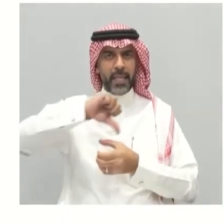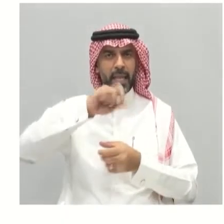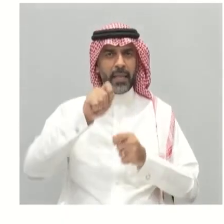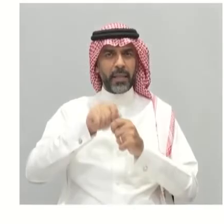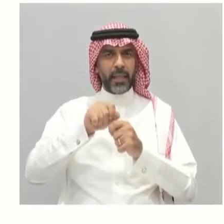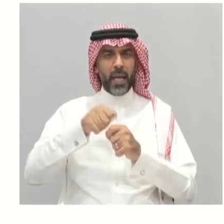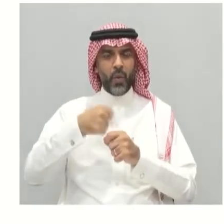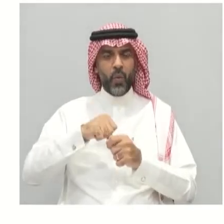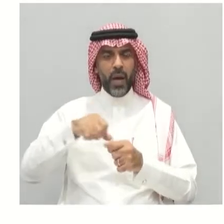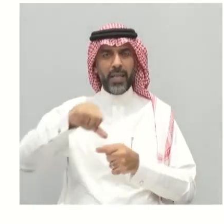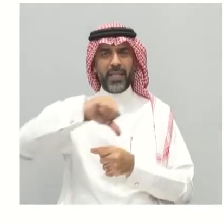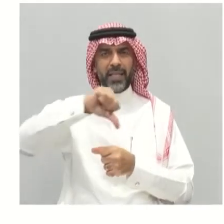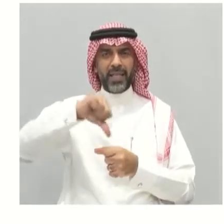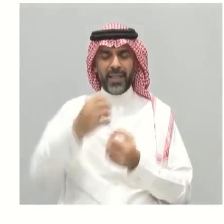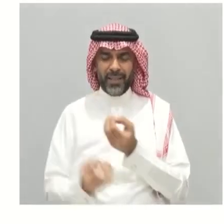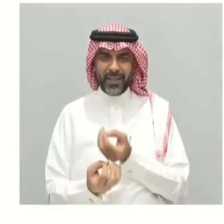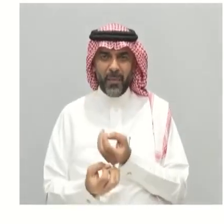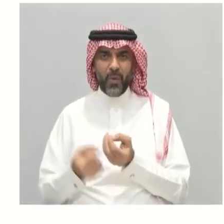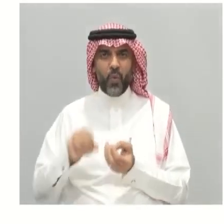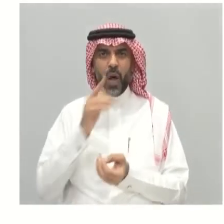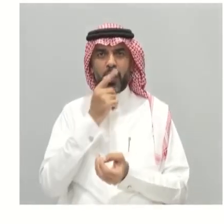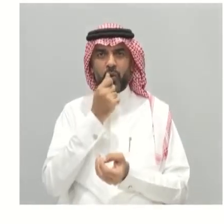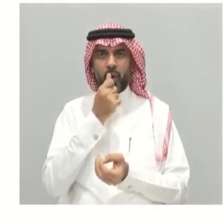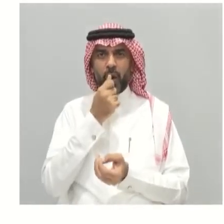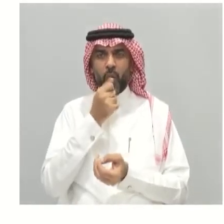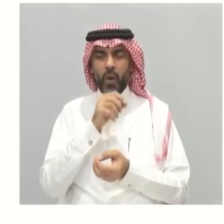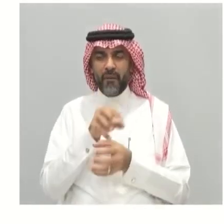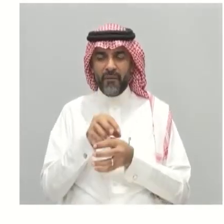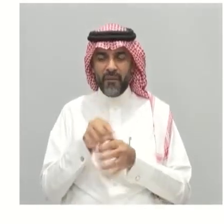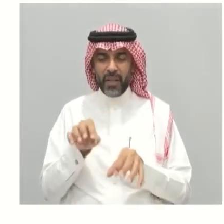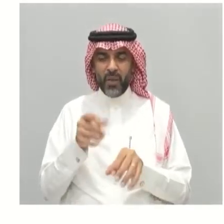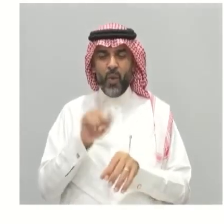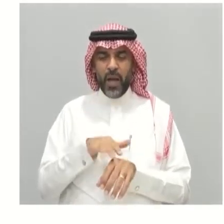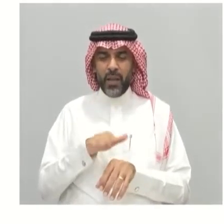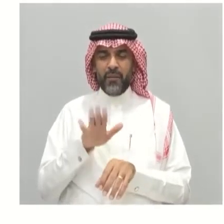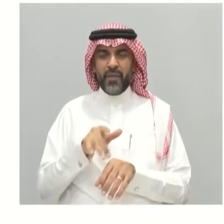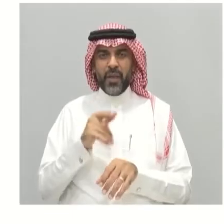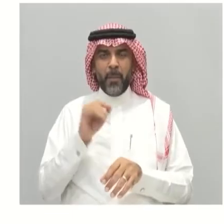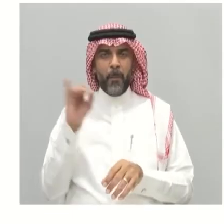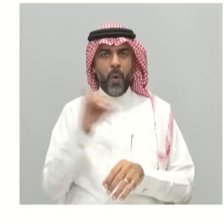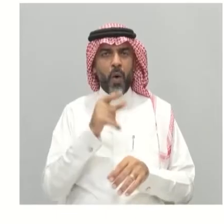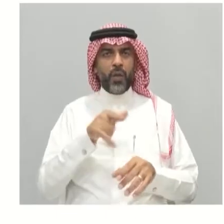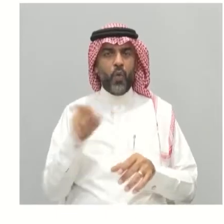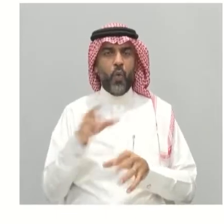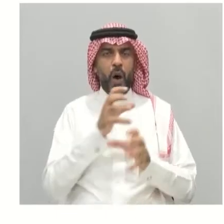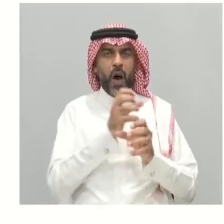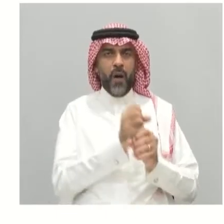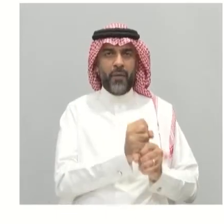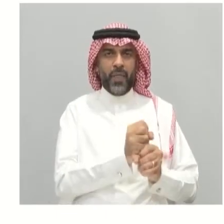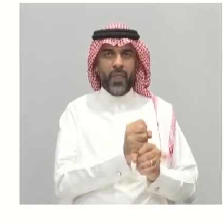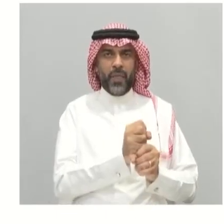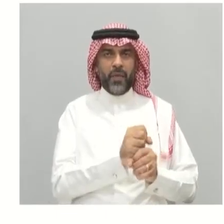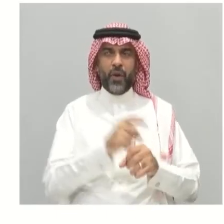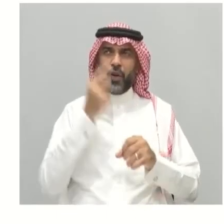والزيوت الطبخ والسكر وفصل الفضلات وتستخدم ايضا كمواد حافظه اذا